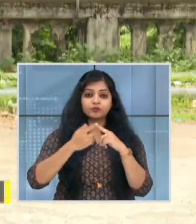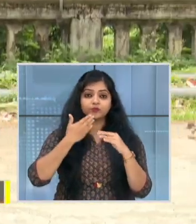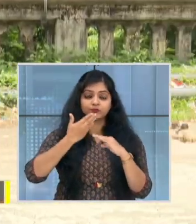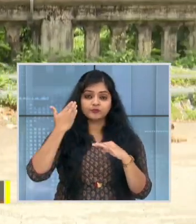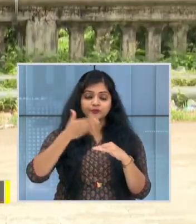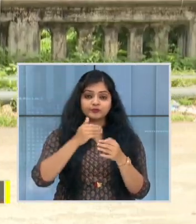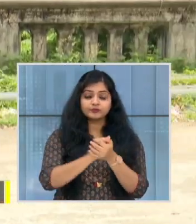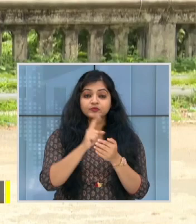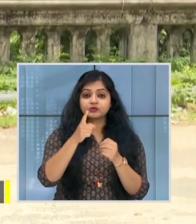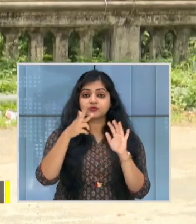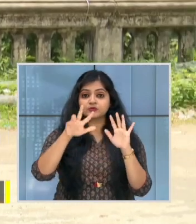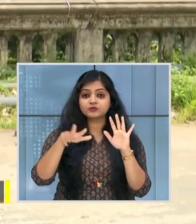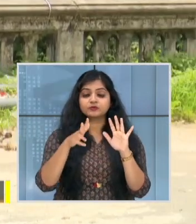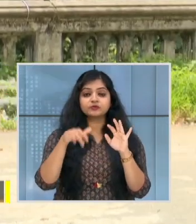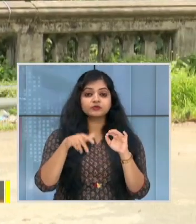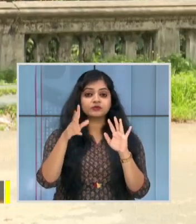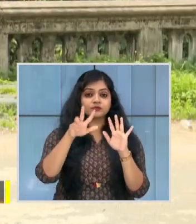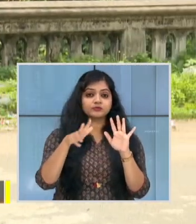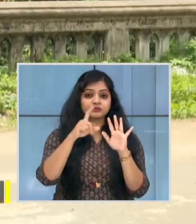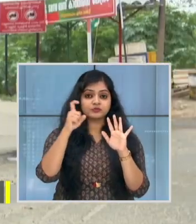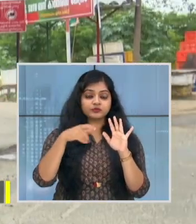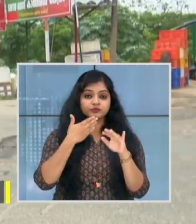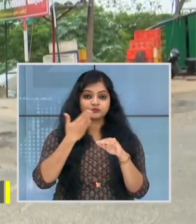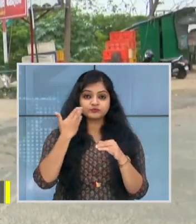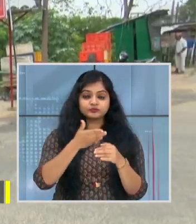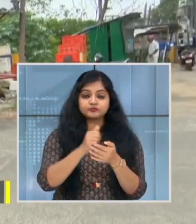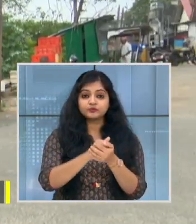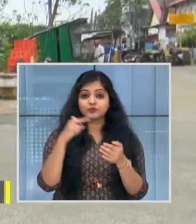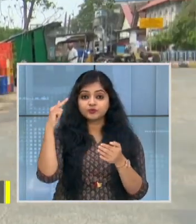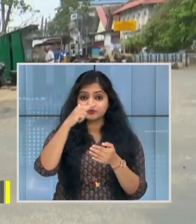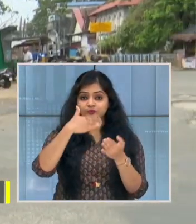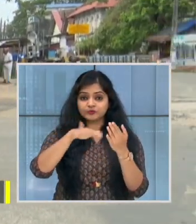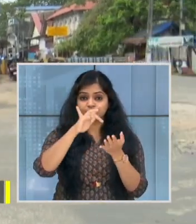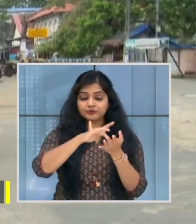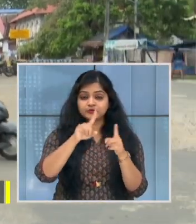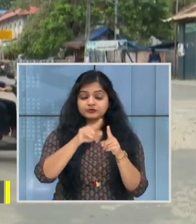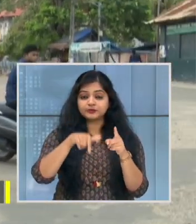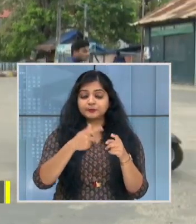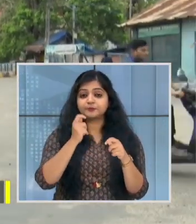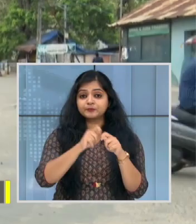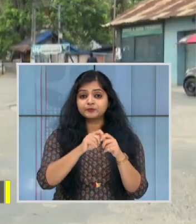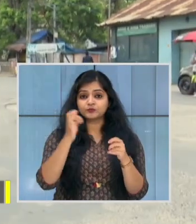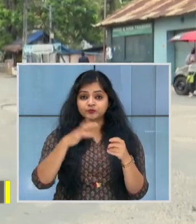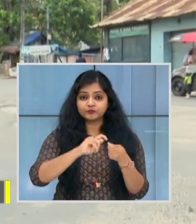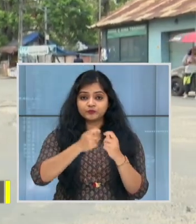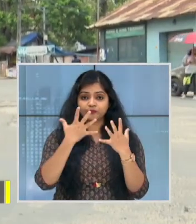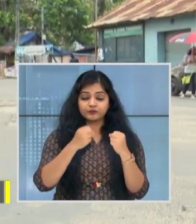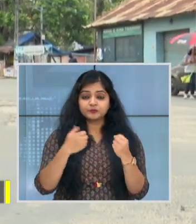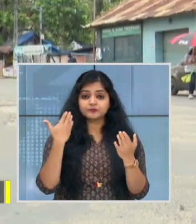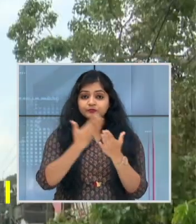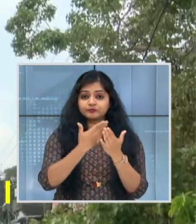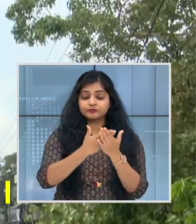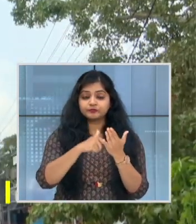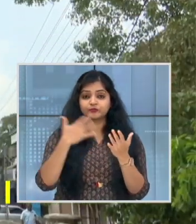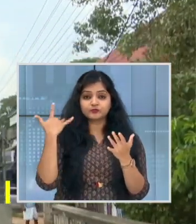നിർമ്മിച്ചത് 1887. വിമാനത്താവളത്തിലേക്കടക്കം പോകാനാകുന്ന ഈ റോഡ് പുതുക്കിപ്പണിയണമെന്ന വർഷങ്ങളായുള്ള ആവശ്യമാണ്